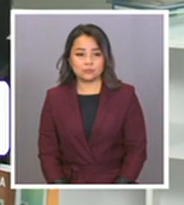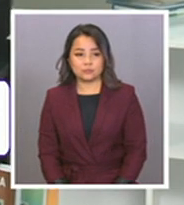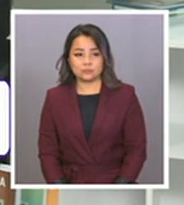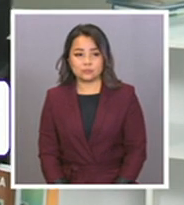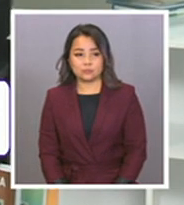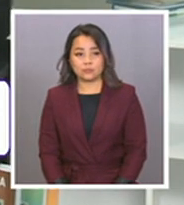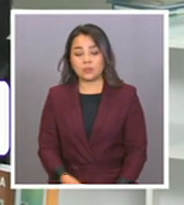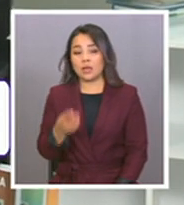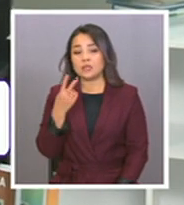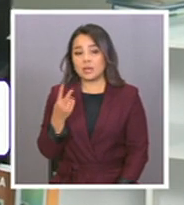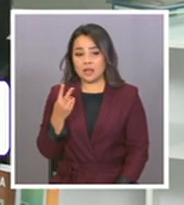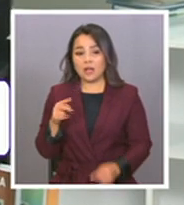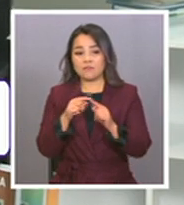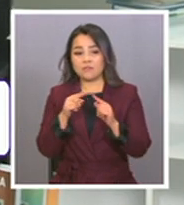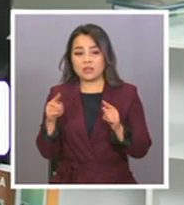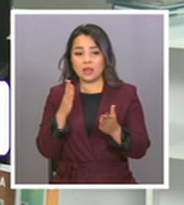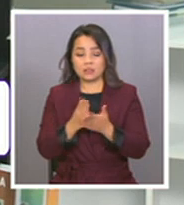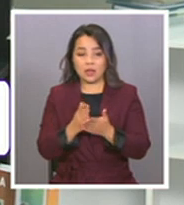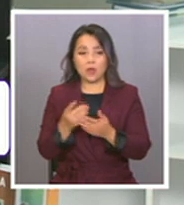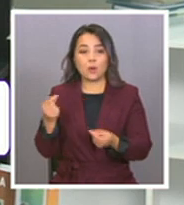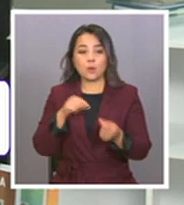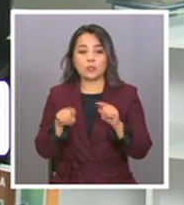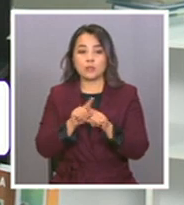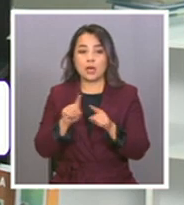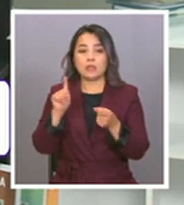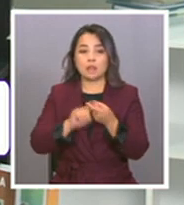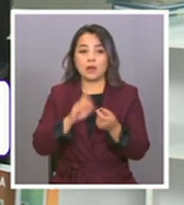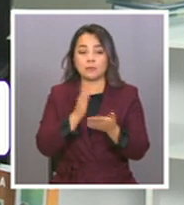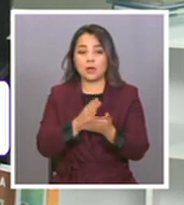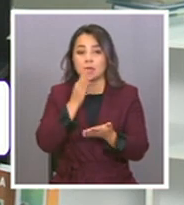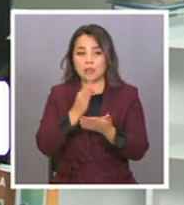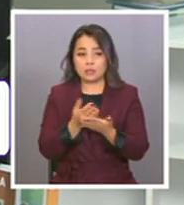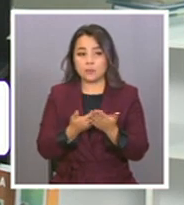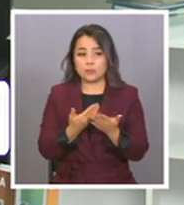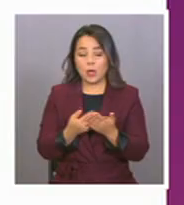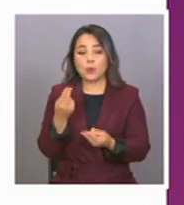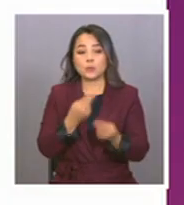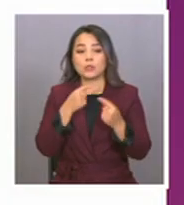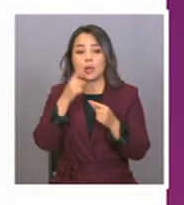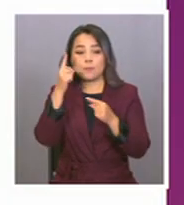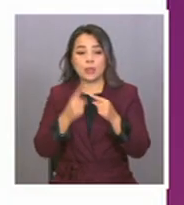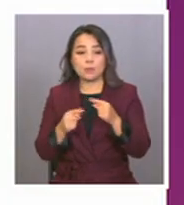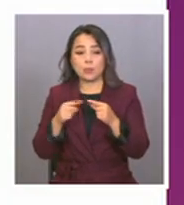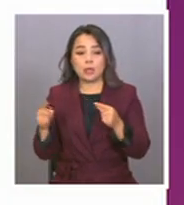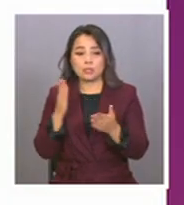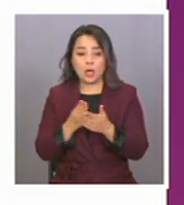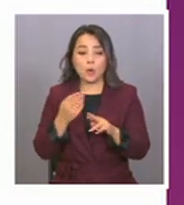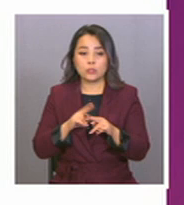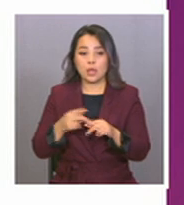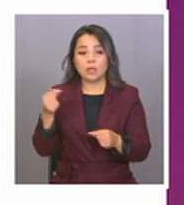Екі вектор өзара перпендикуляр түзулердің бойында жатса, суретке қараңыздар, онда олар